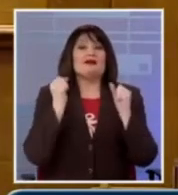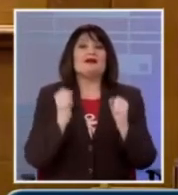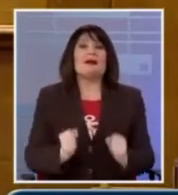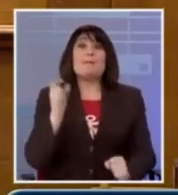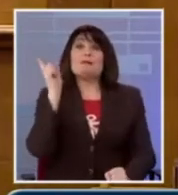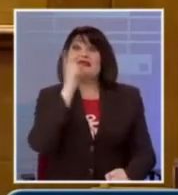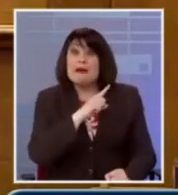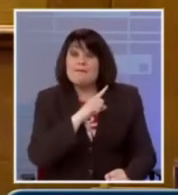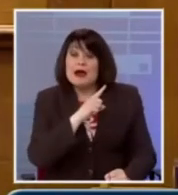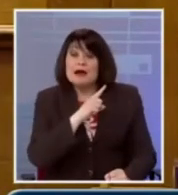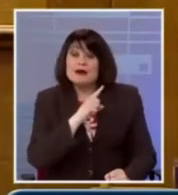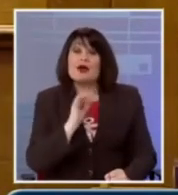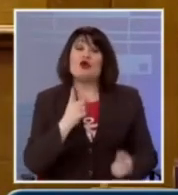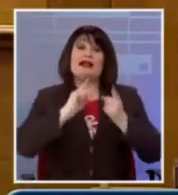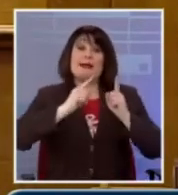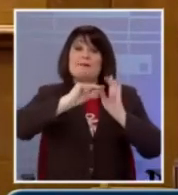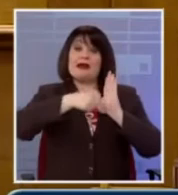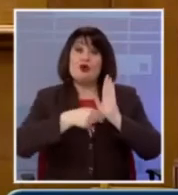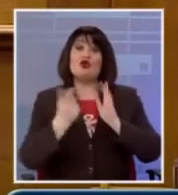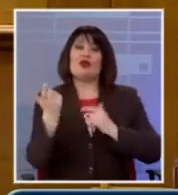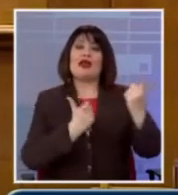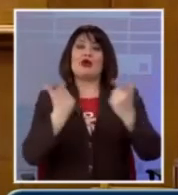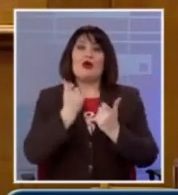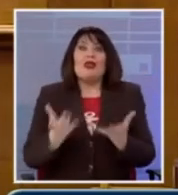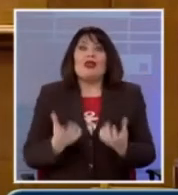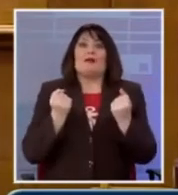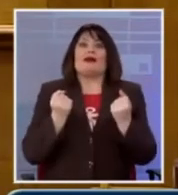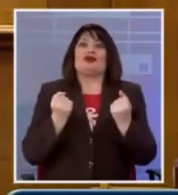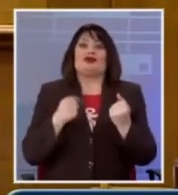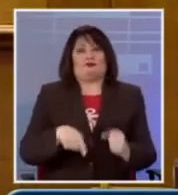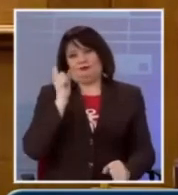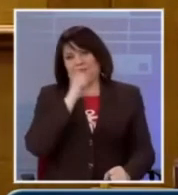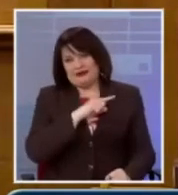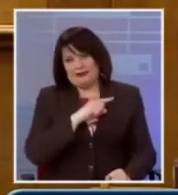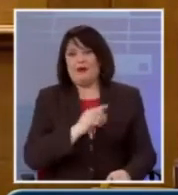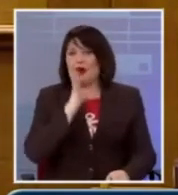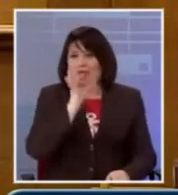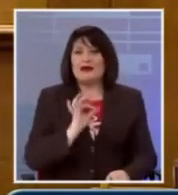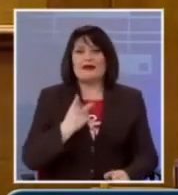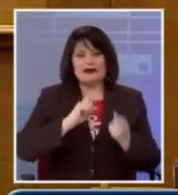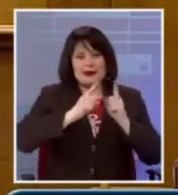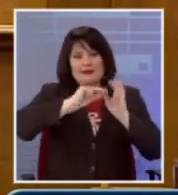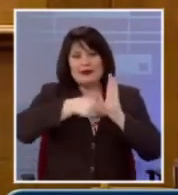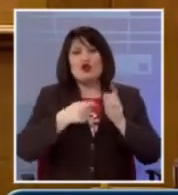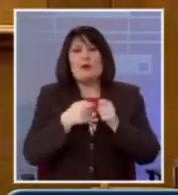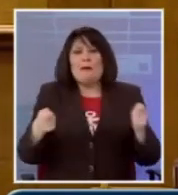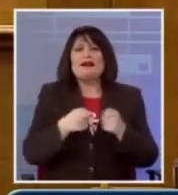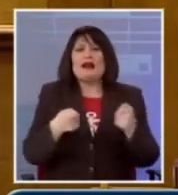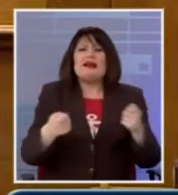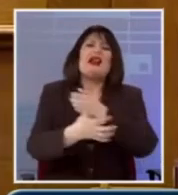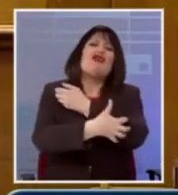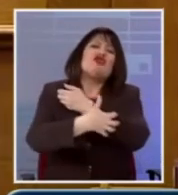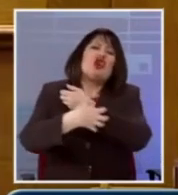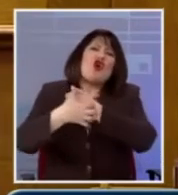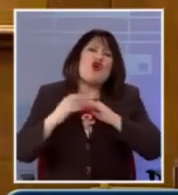ψέμα, ότι το μνημόνιο είναι τα δανεικά που θα μας σώσουν. Η αλήθεια είναι ότι το μνημόνιο είναι τα μέτρα φτωχοποίησης.